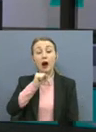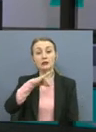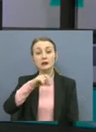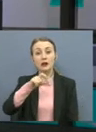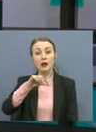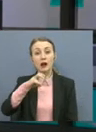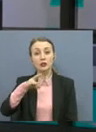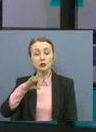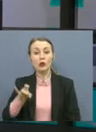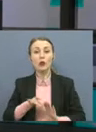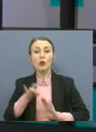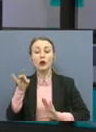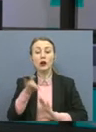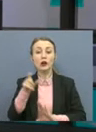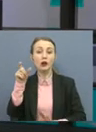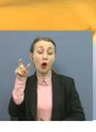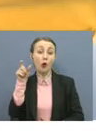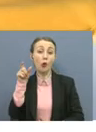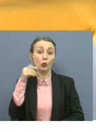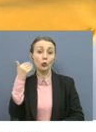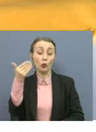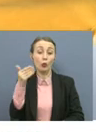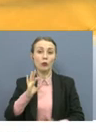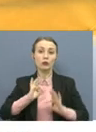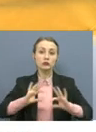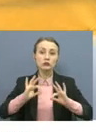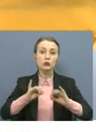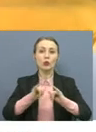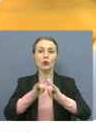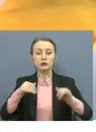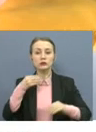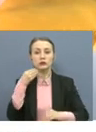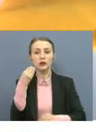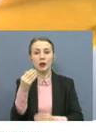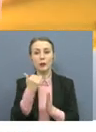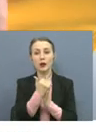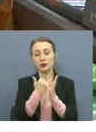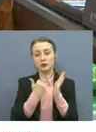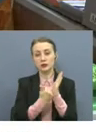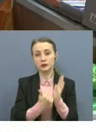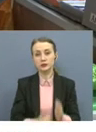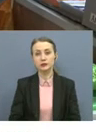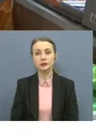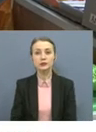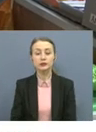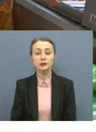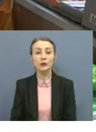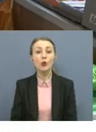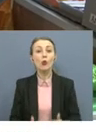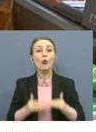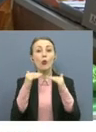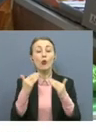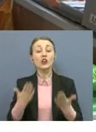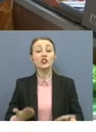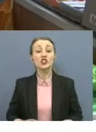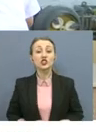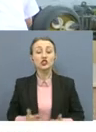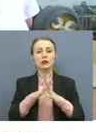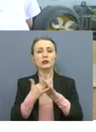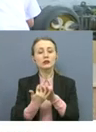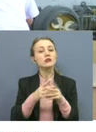өз өңірлері бойынша есеп берді. Өткен 2019 жылы 138 астрахандық өз ісін бастауға қаржы